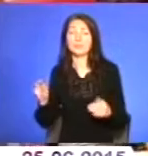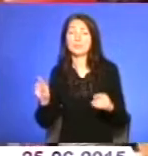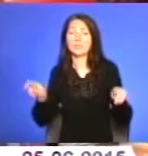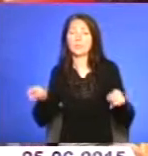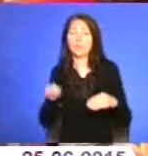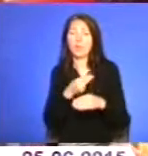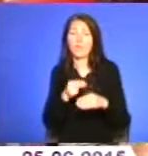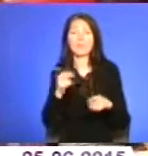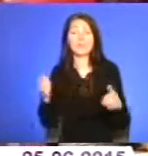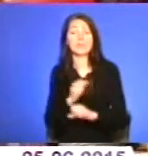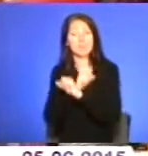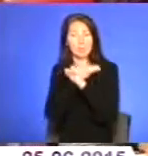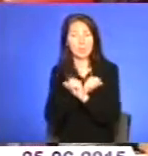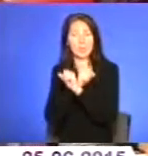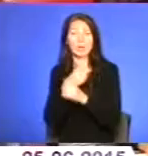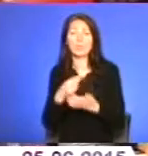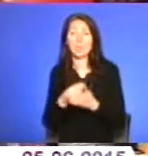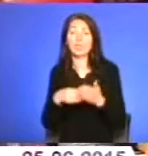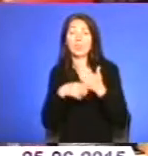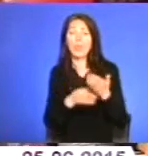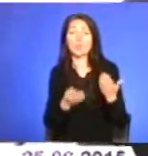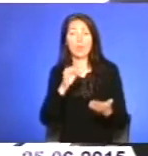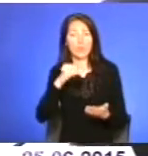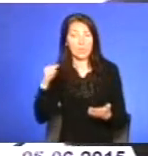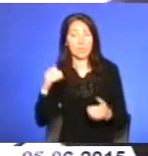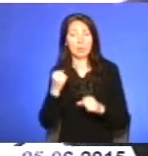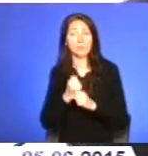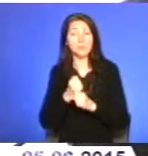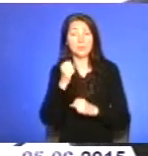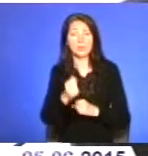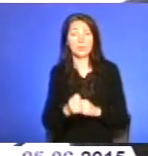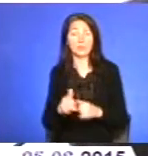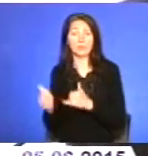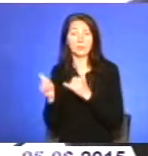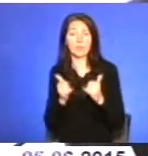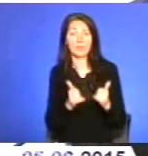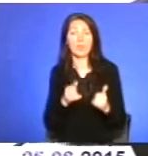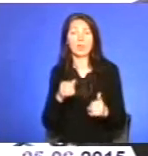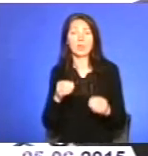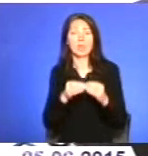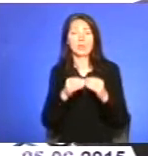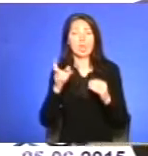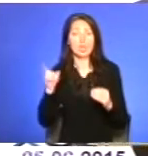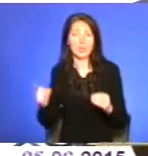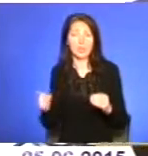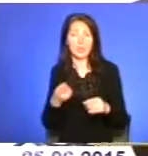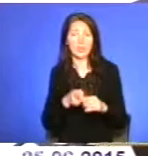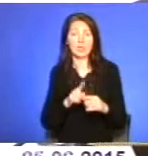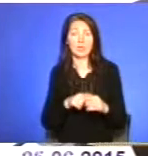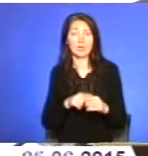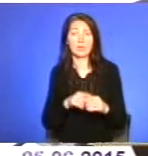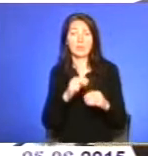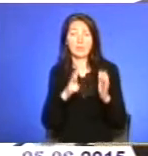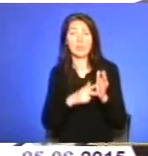санаторіях, матеріальна допомога, навіть офіційне працевлаштування. Забезпечено 10 чоловік, 18